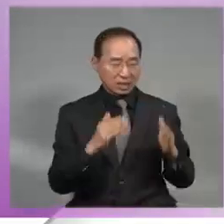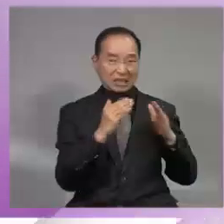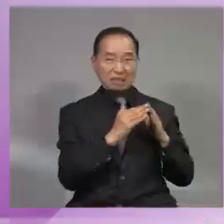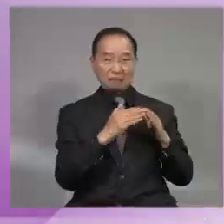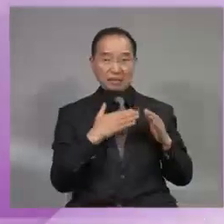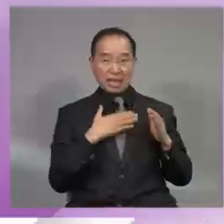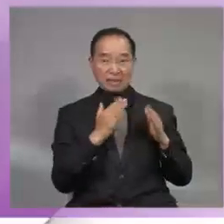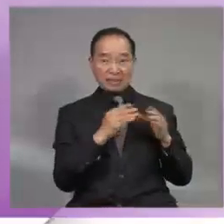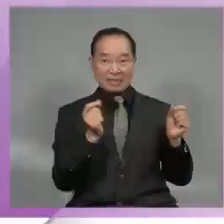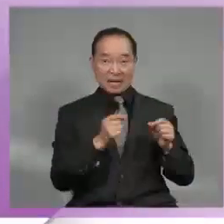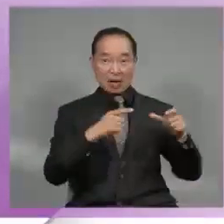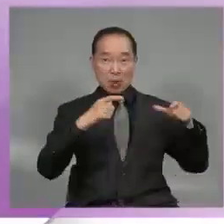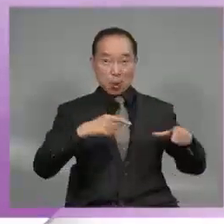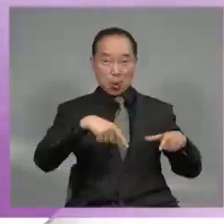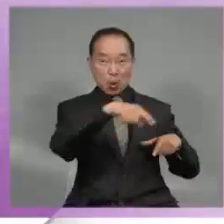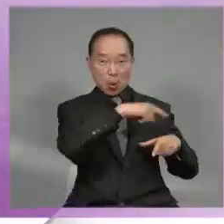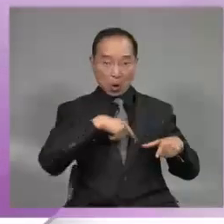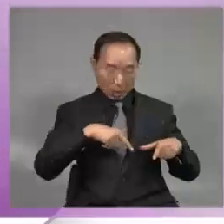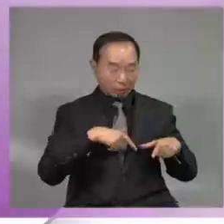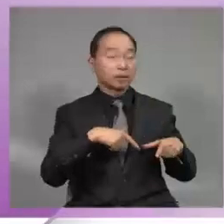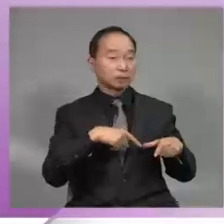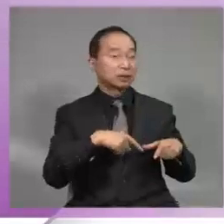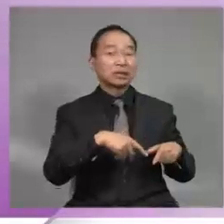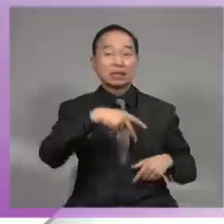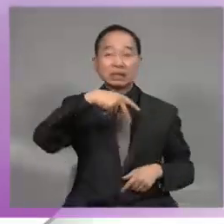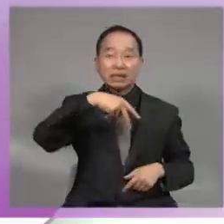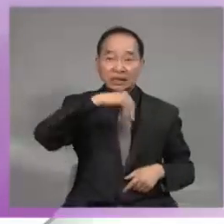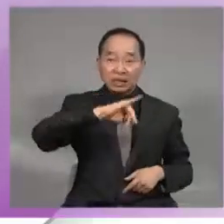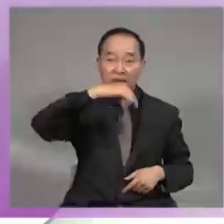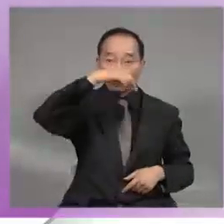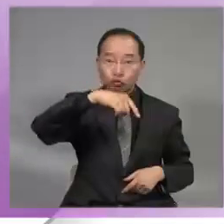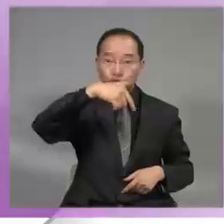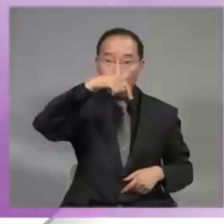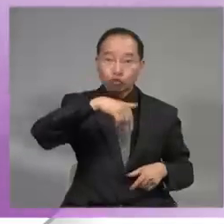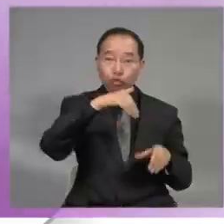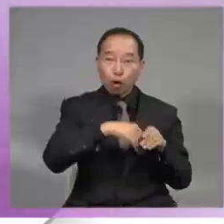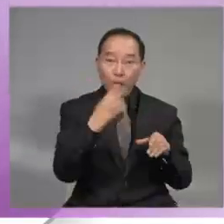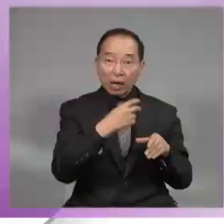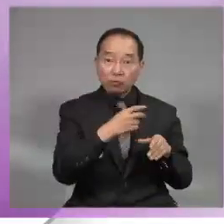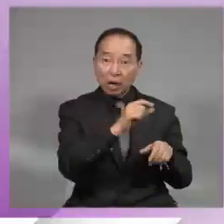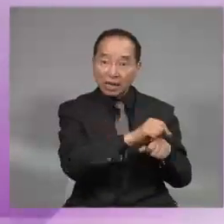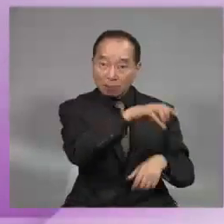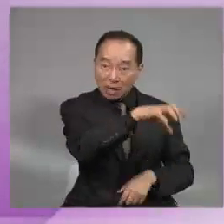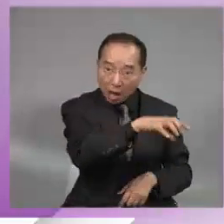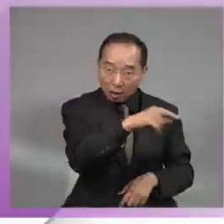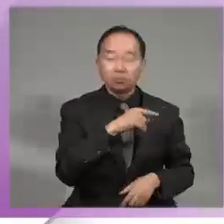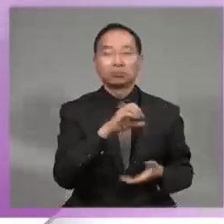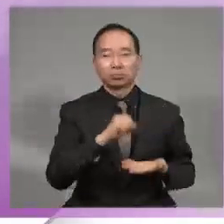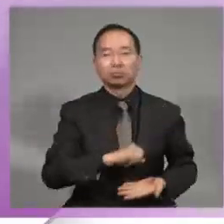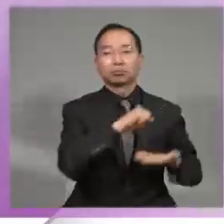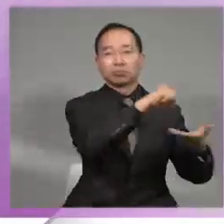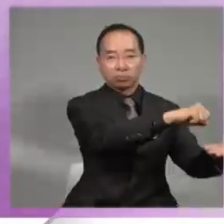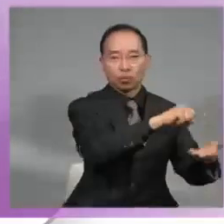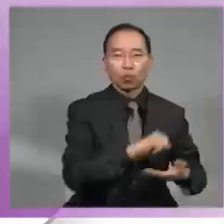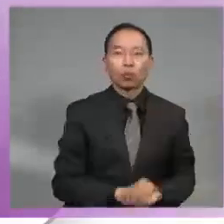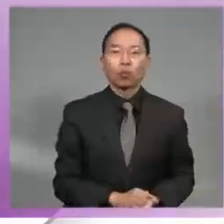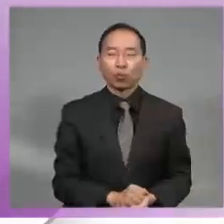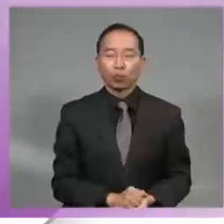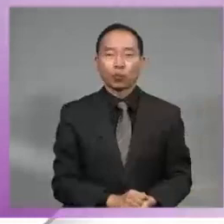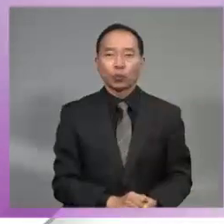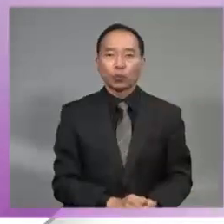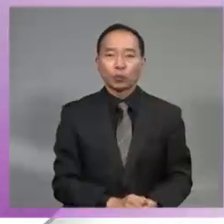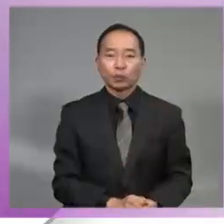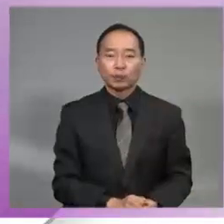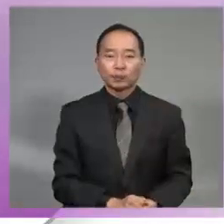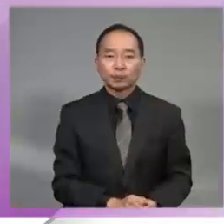저렇게 지금 차량으로 이송해서 해당 시군구 네, 선관위로 네, 선관위로 이송을 합니다. 이송이 된다. 예. 자,